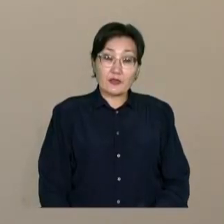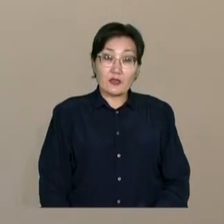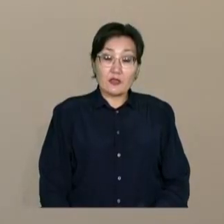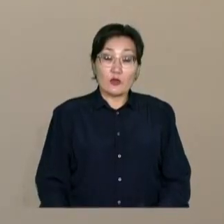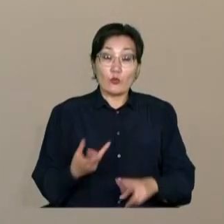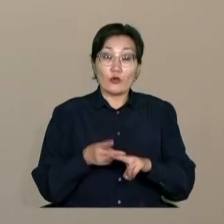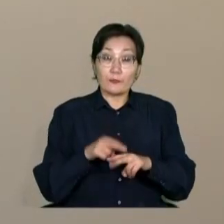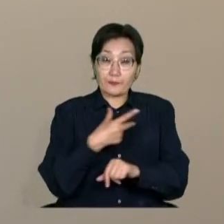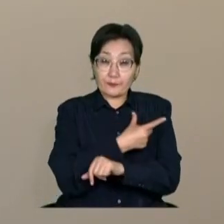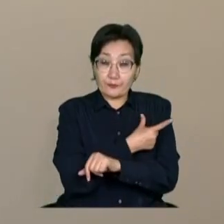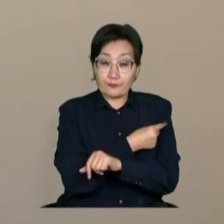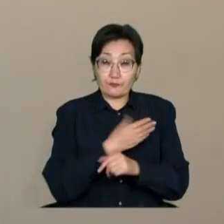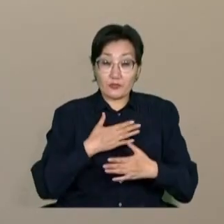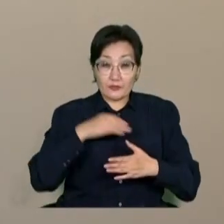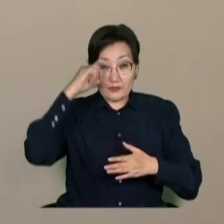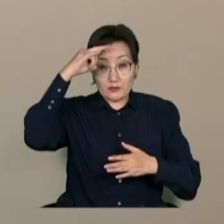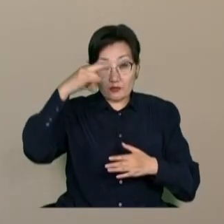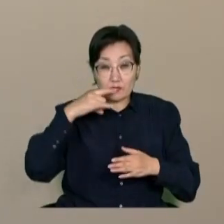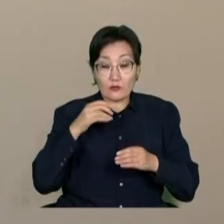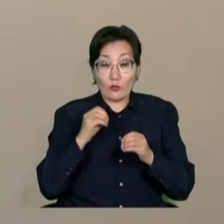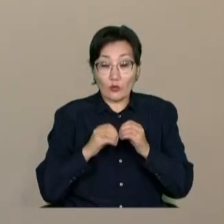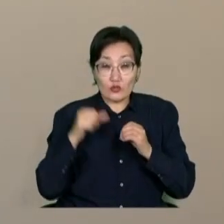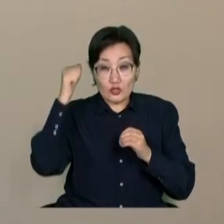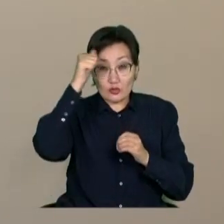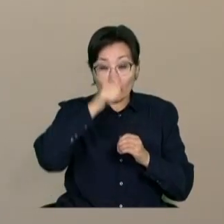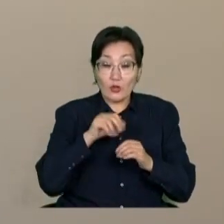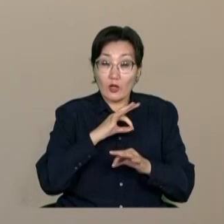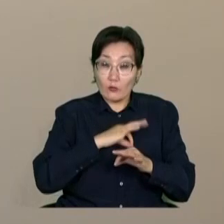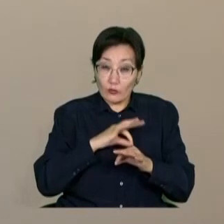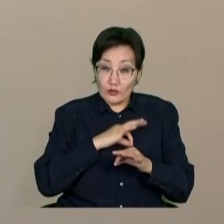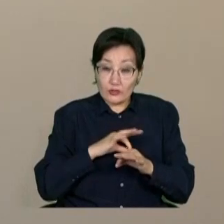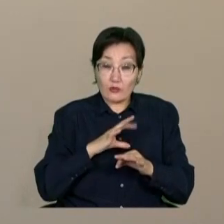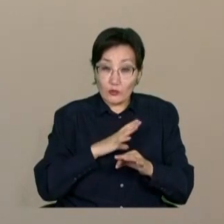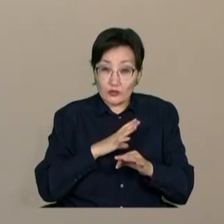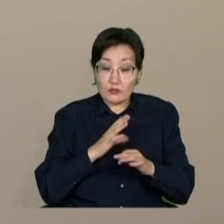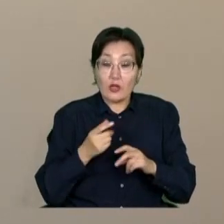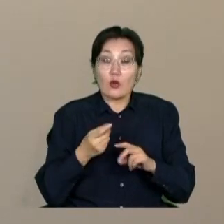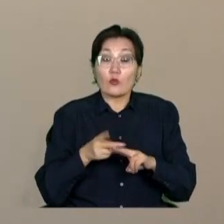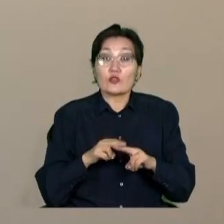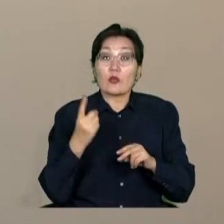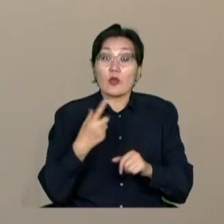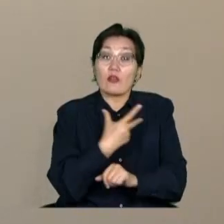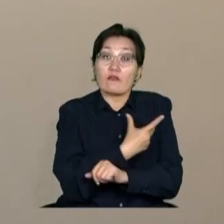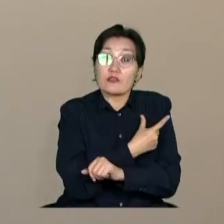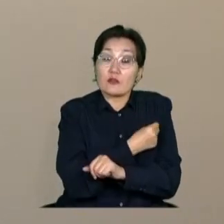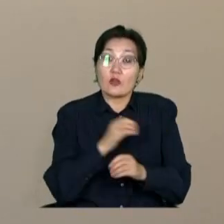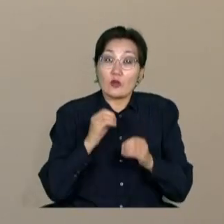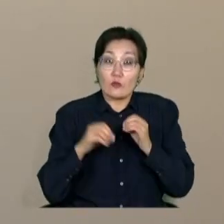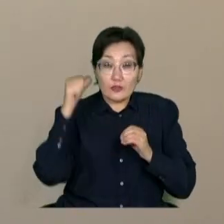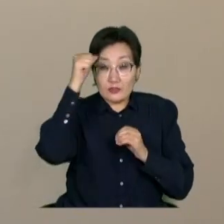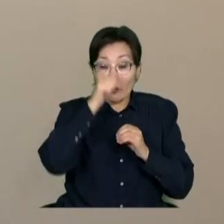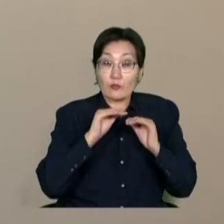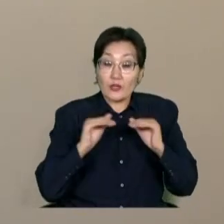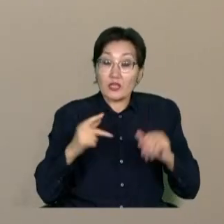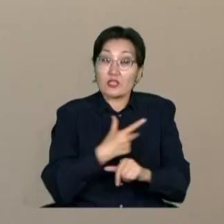Бұл дәрі біздің елімізде 10 жыл бойы пайдаланады екеміз. Осы бір вакцинамен 10 жыл бойы